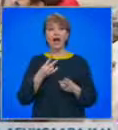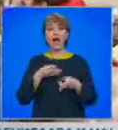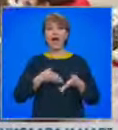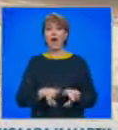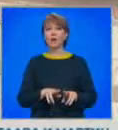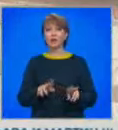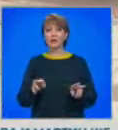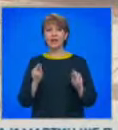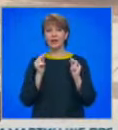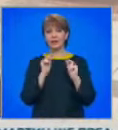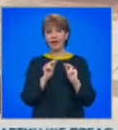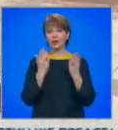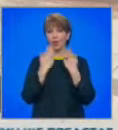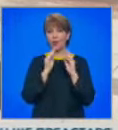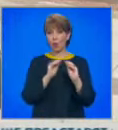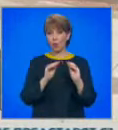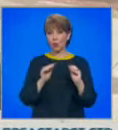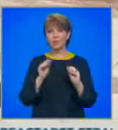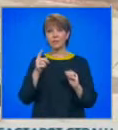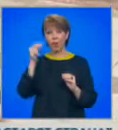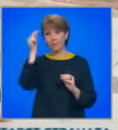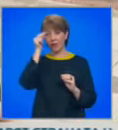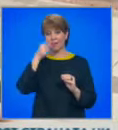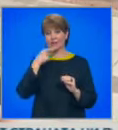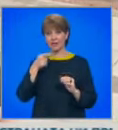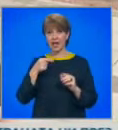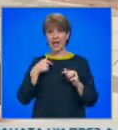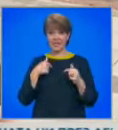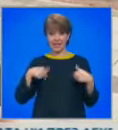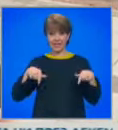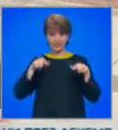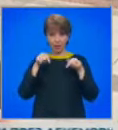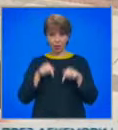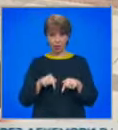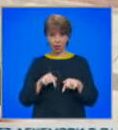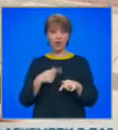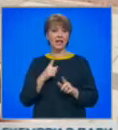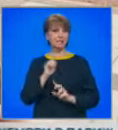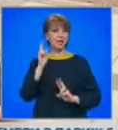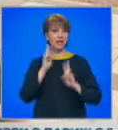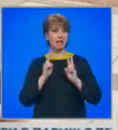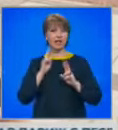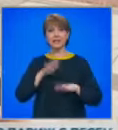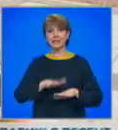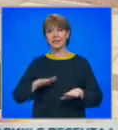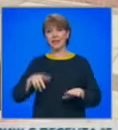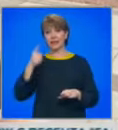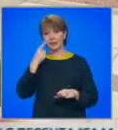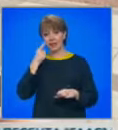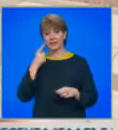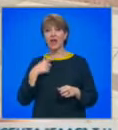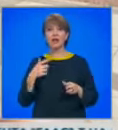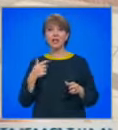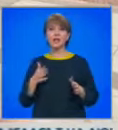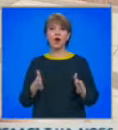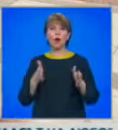български език. Тук сме с учебниците и с тетрадките, защото не сме съгласни децата да бъдат тествани, не сме съгласни с това да ограничават достъпа